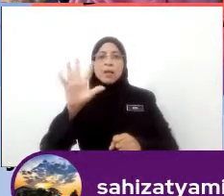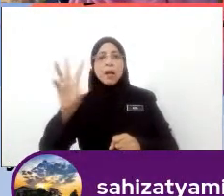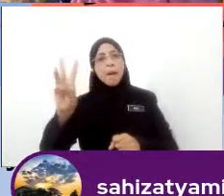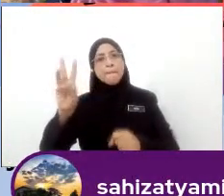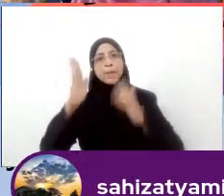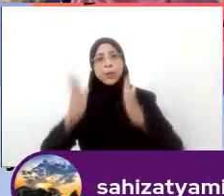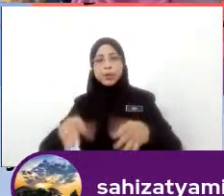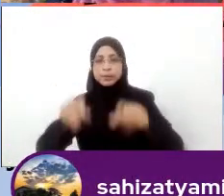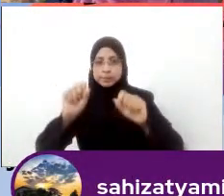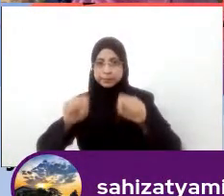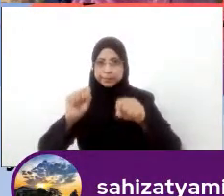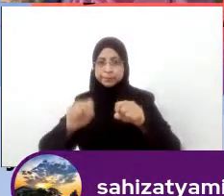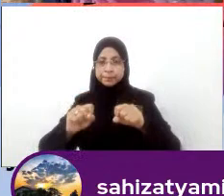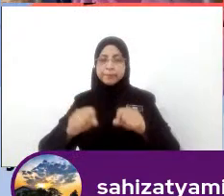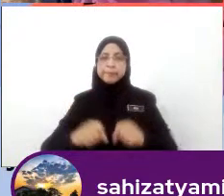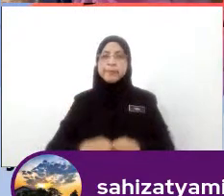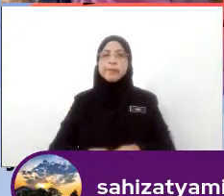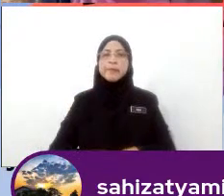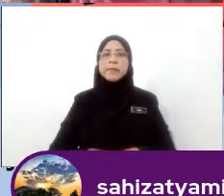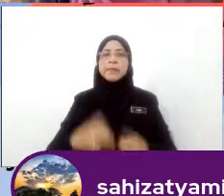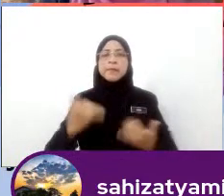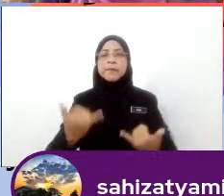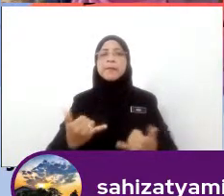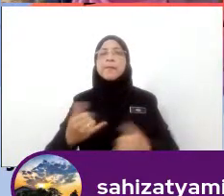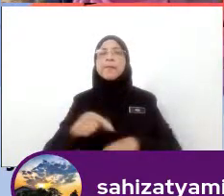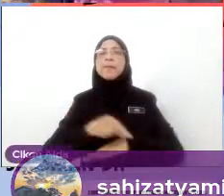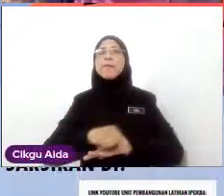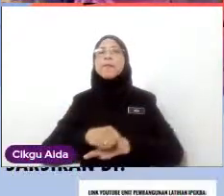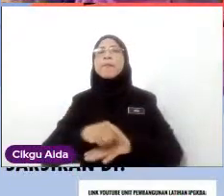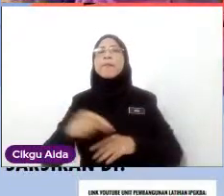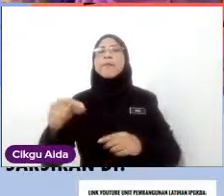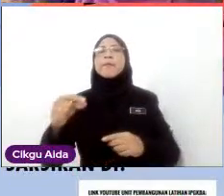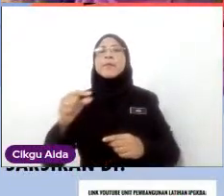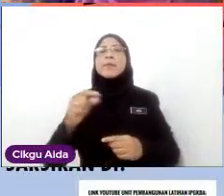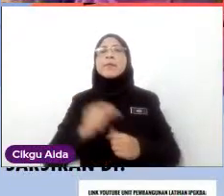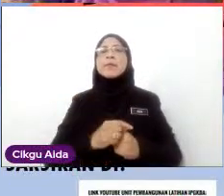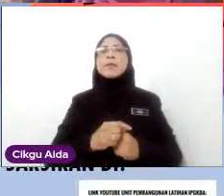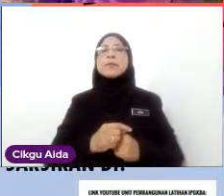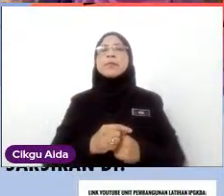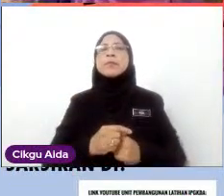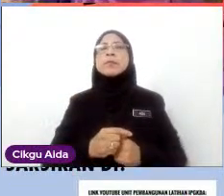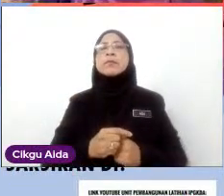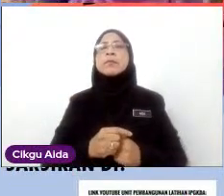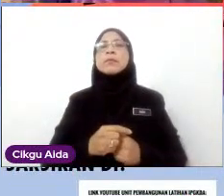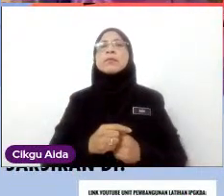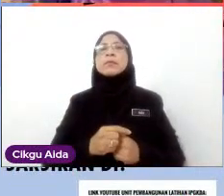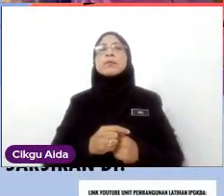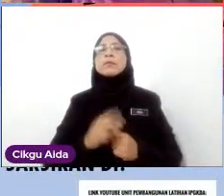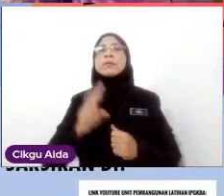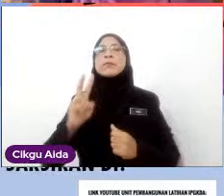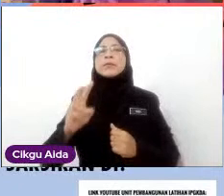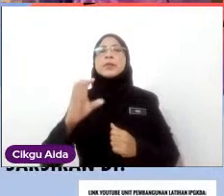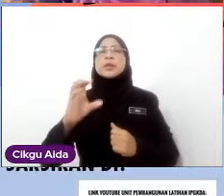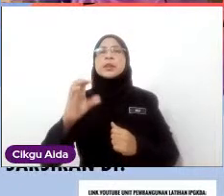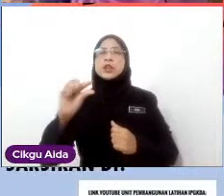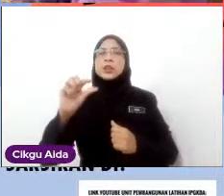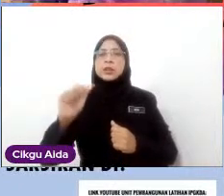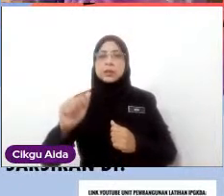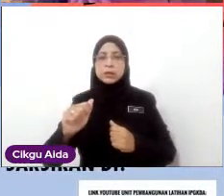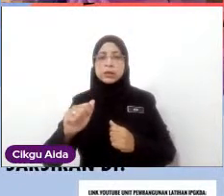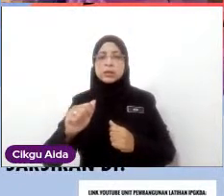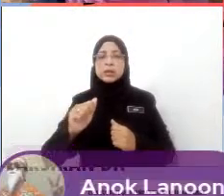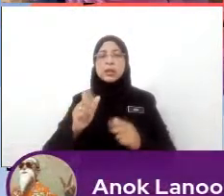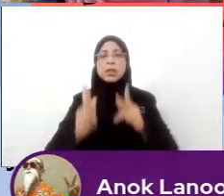kemudian kita ada PC, kita boleh guna PC kita sahaja. Kalau kita hanya ada PC yang tak ada touchscreen ataupun laptop